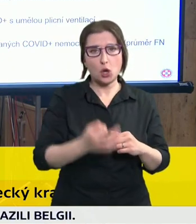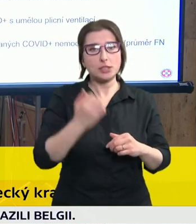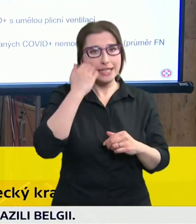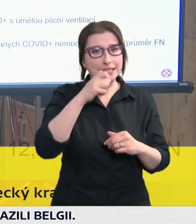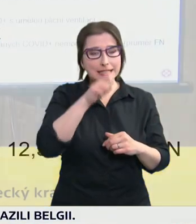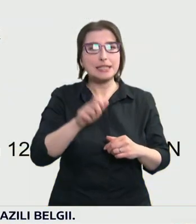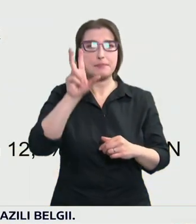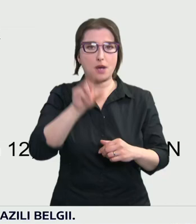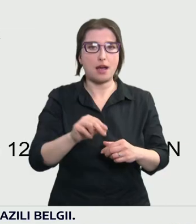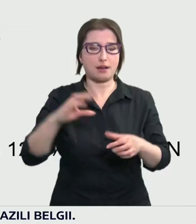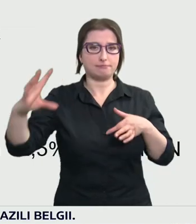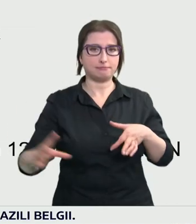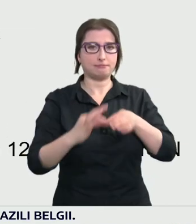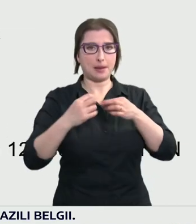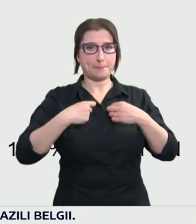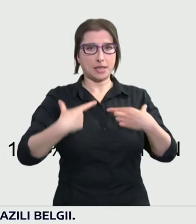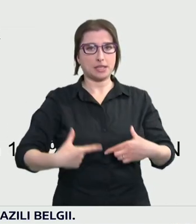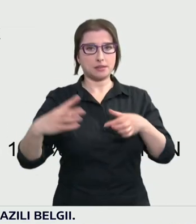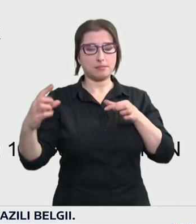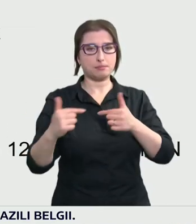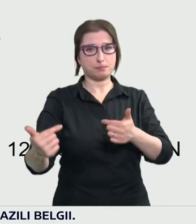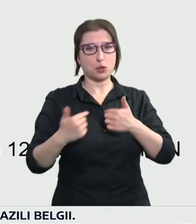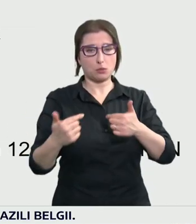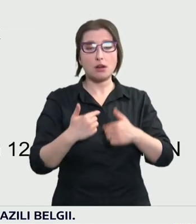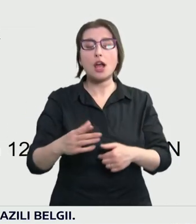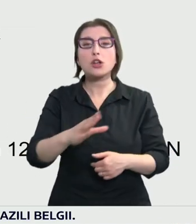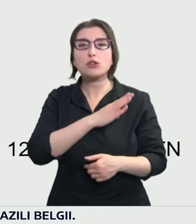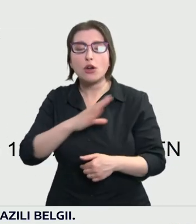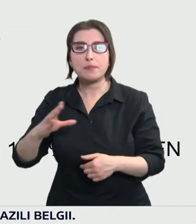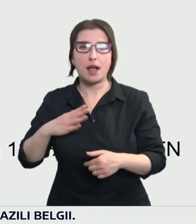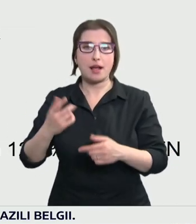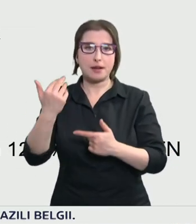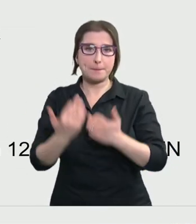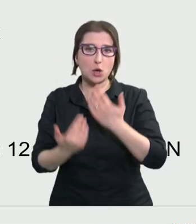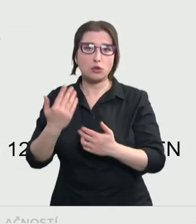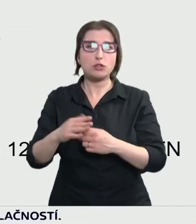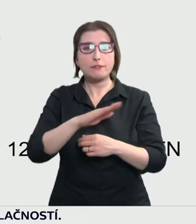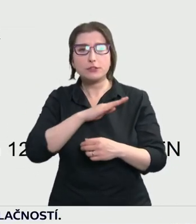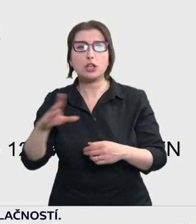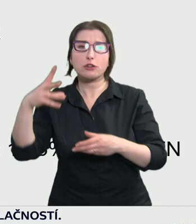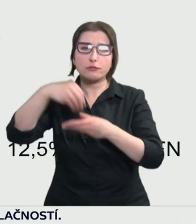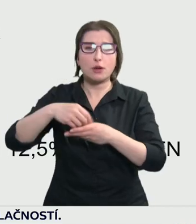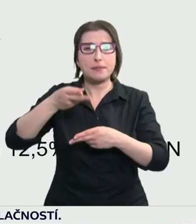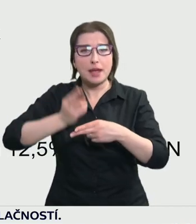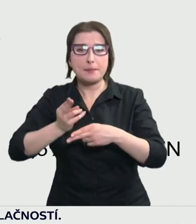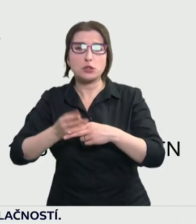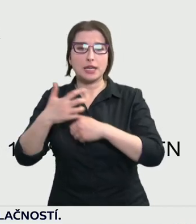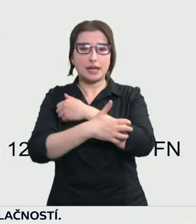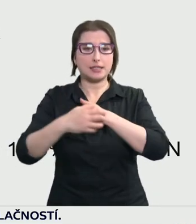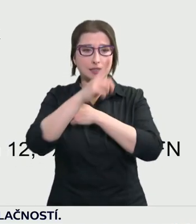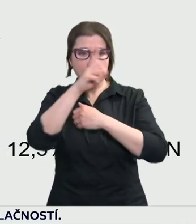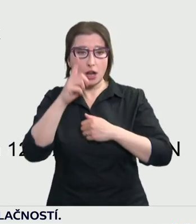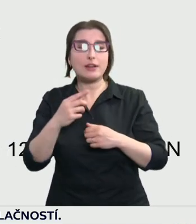covidem. Jenom pro zajímavost, normální počet ventilovaných pacientů se všemi diagnózami je v Hradci Králové 34